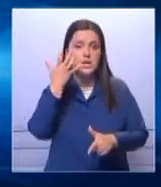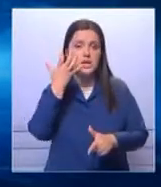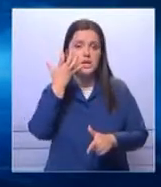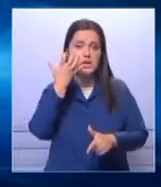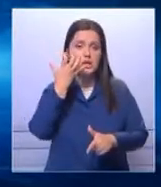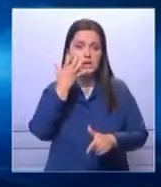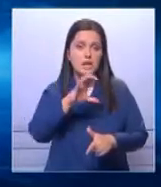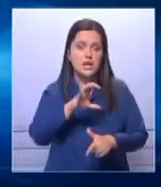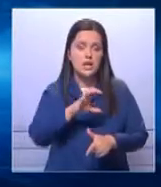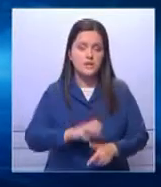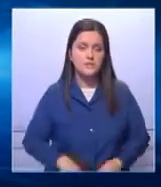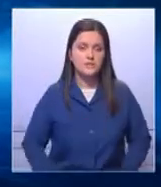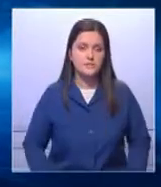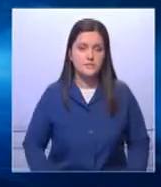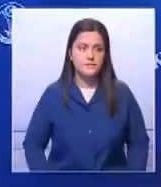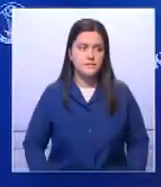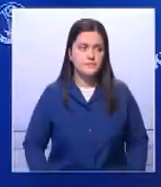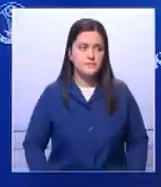телефону горячей линии.